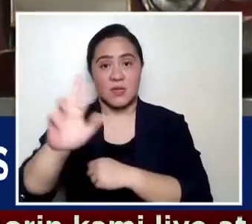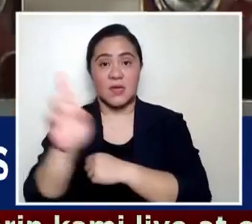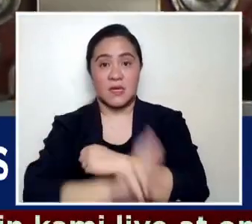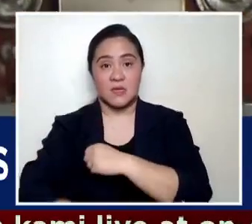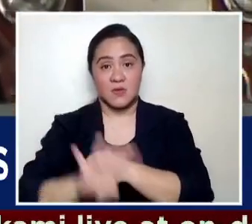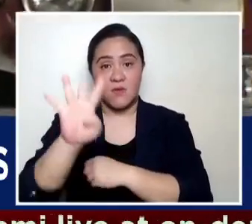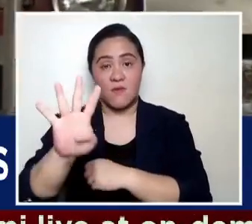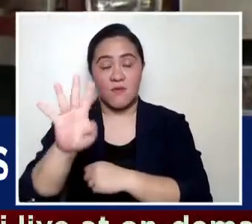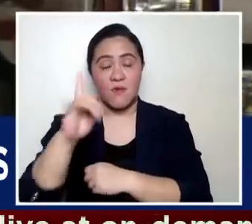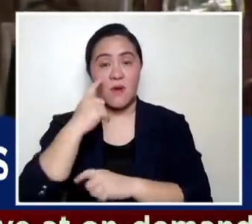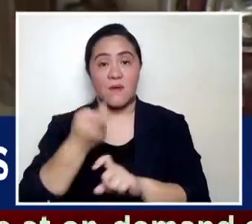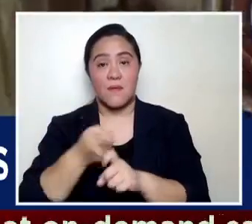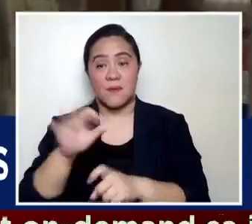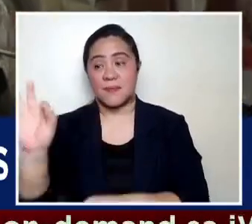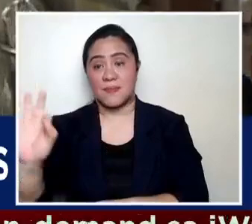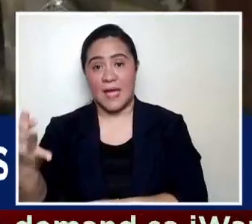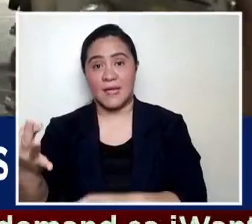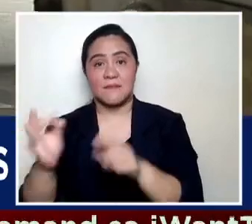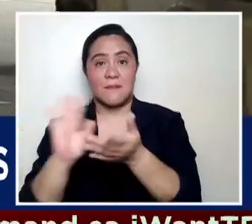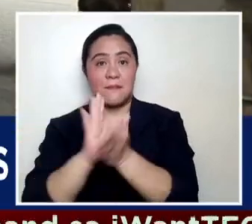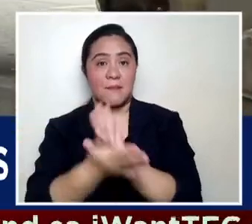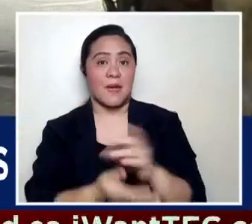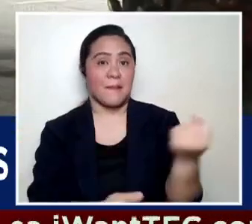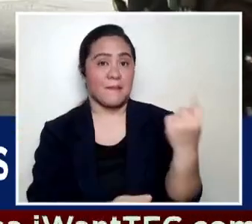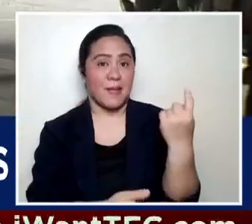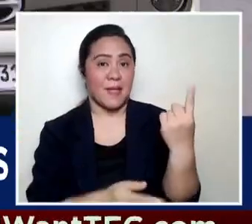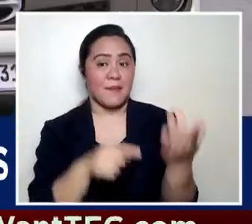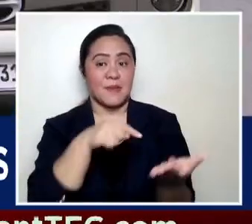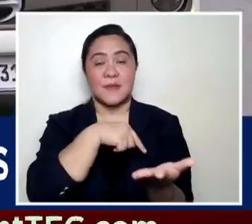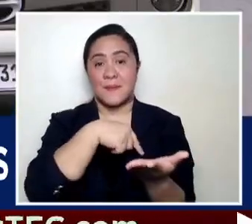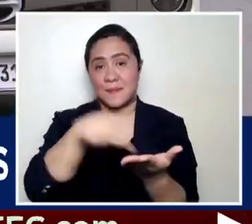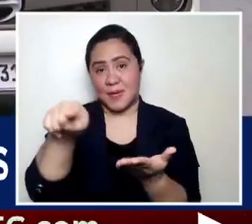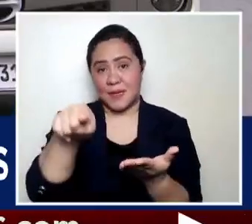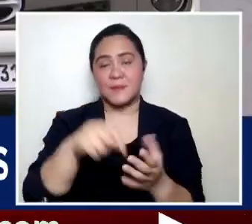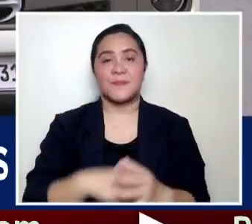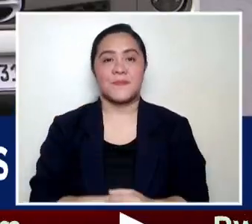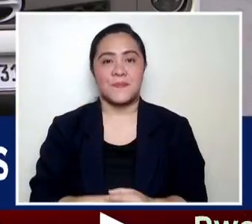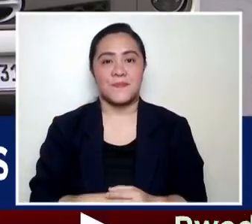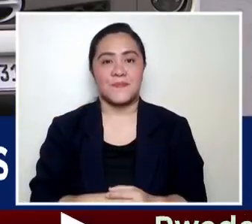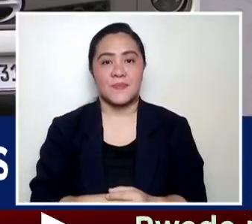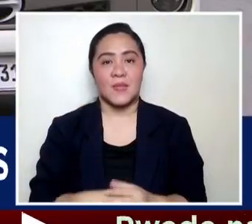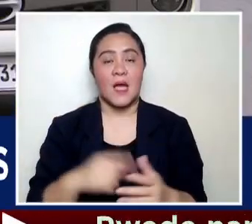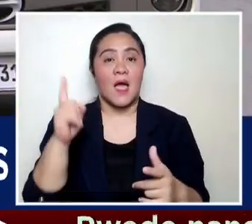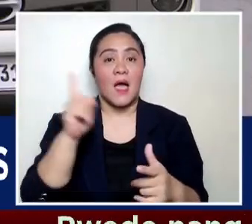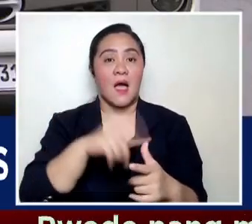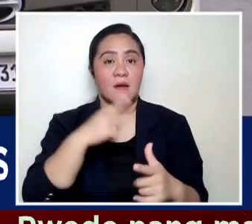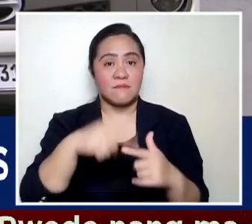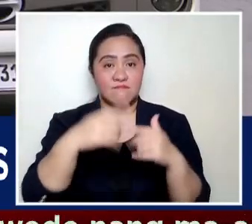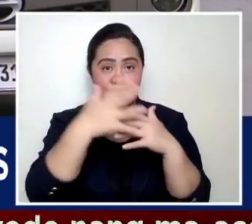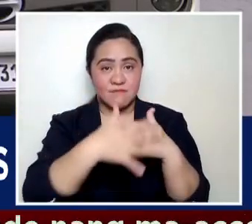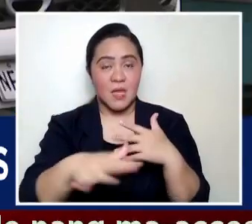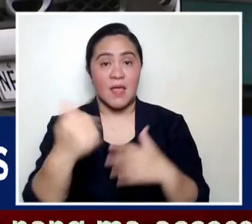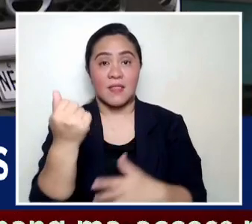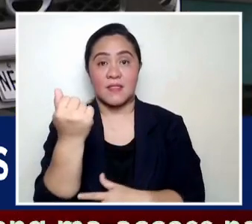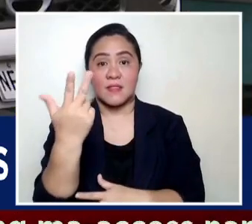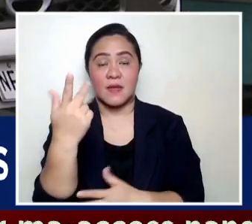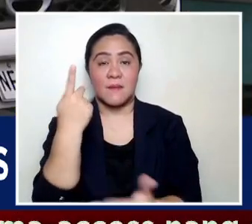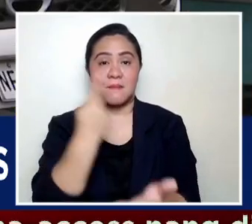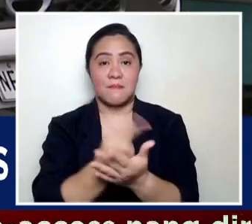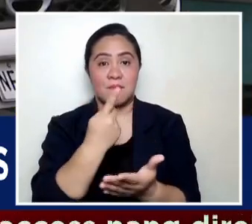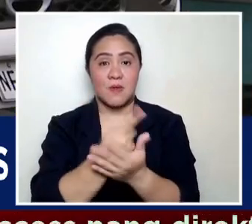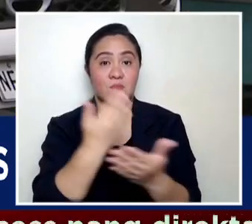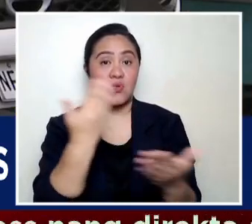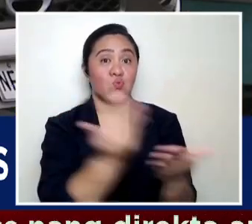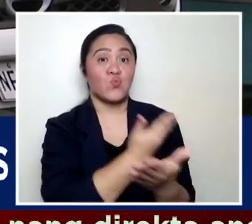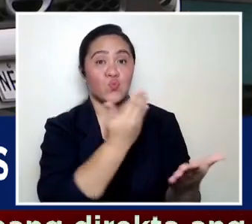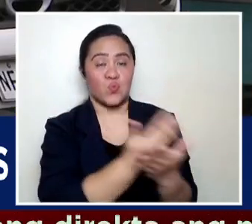9 piso, 11 piso na ang minimum fare sa tradisyonal na jeep. Habang 13 pesos naman ang pasahe para sa mga modern jeepney sa